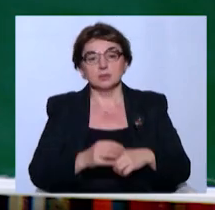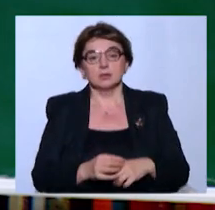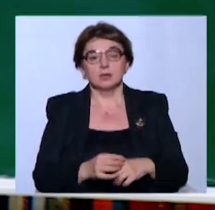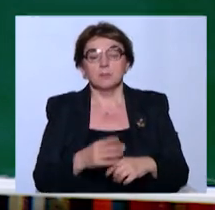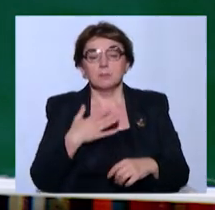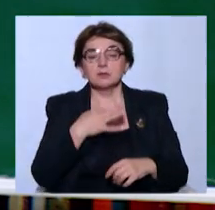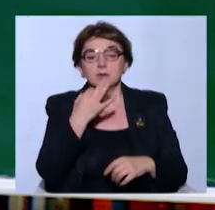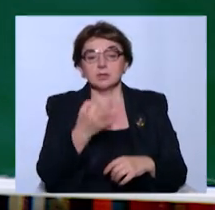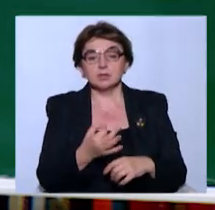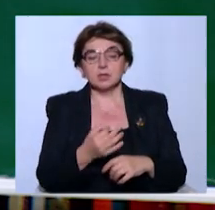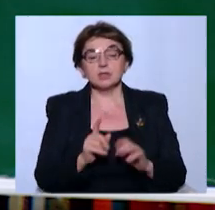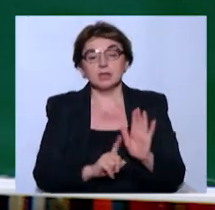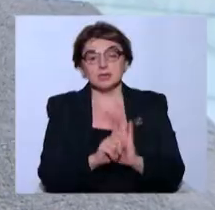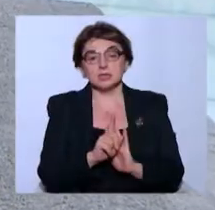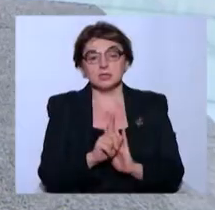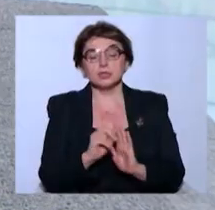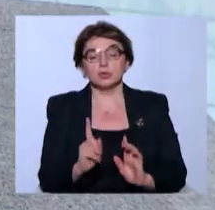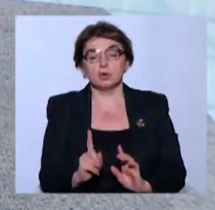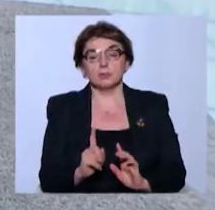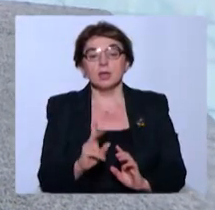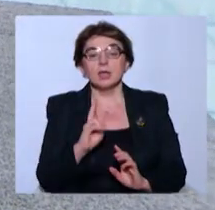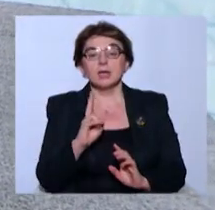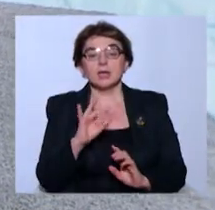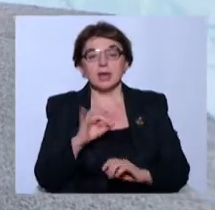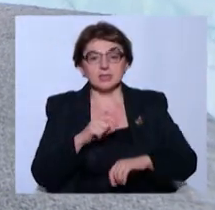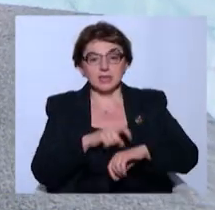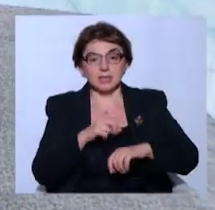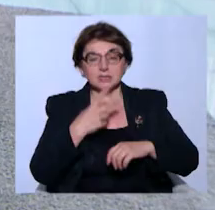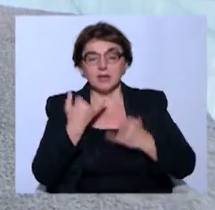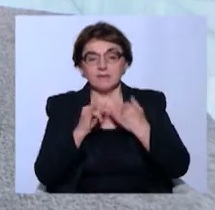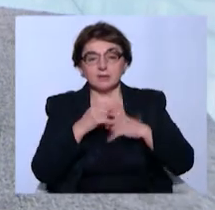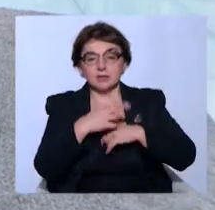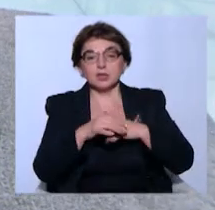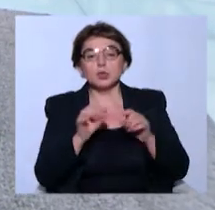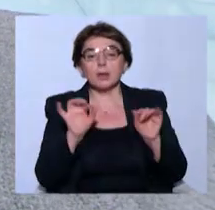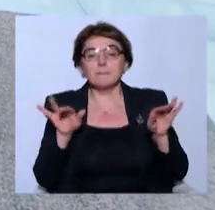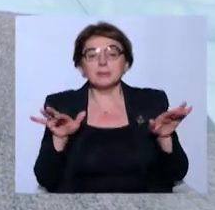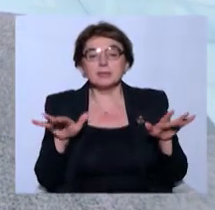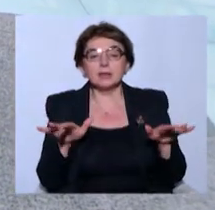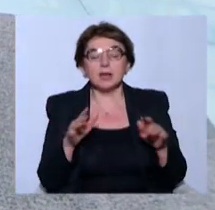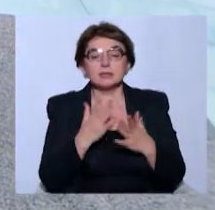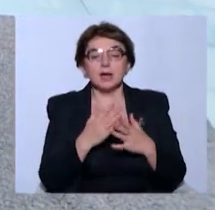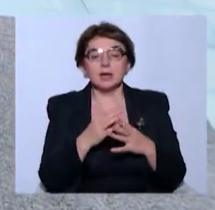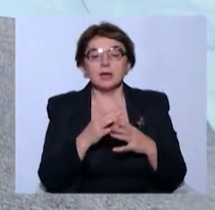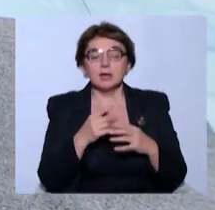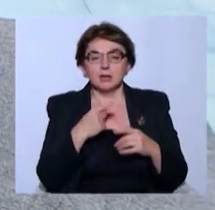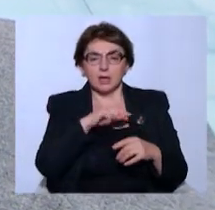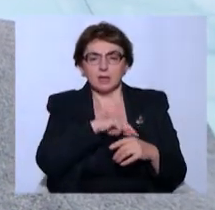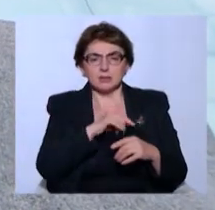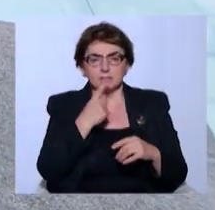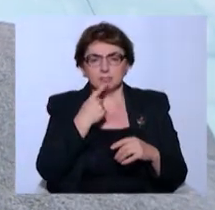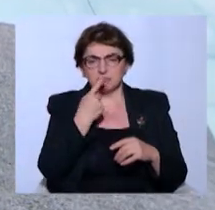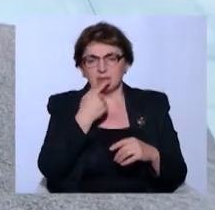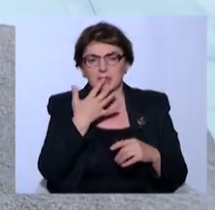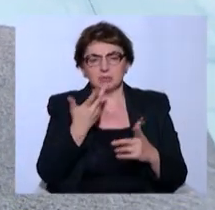გარემოში არ გამოადგება ორგანიზმს ადაპტაცია, არამედ ერთ კონკრეტულ გარემოშიც კი ის